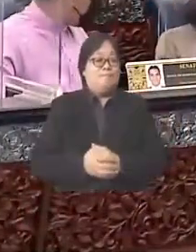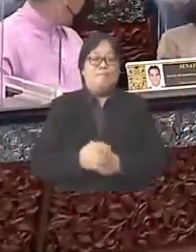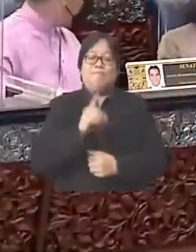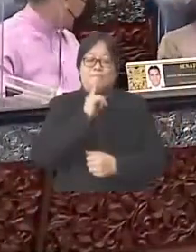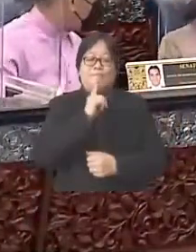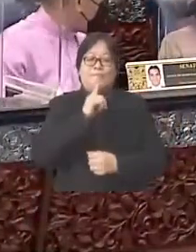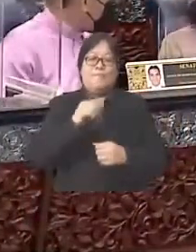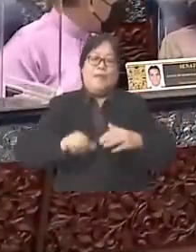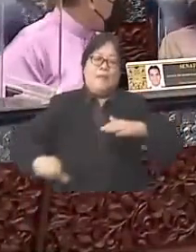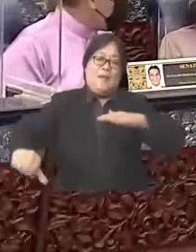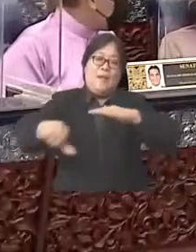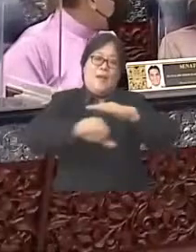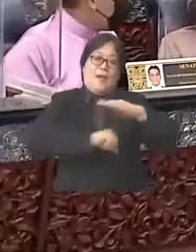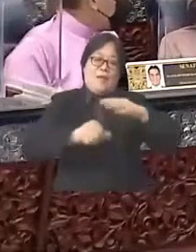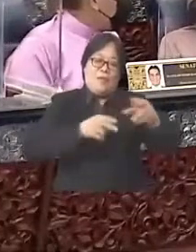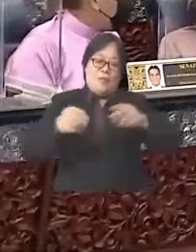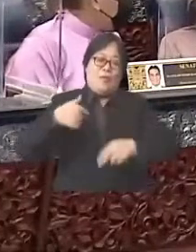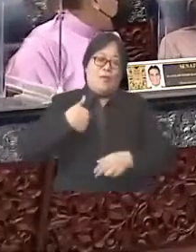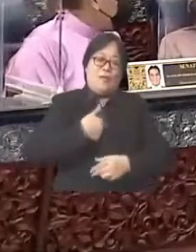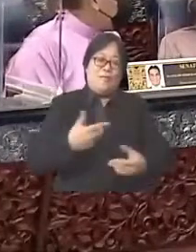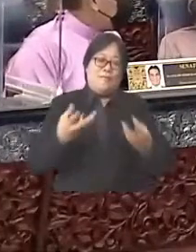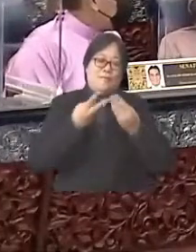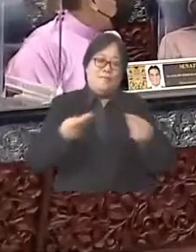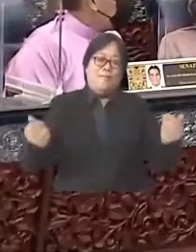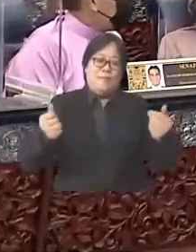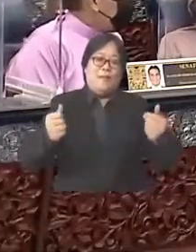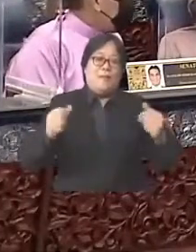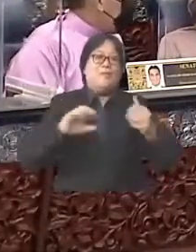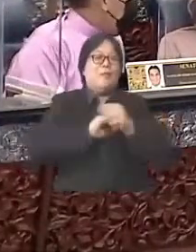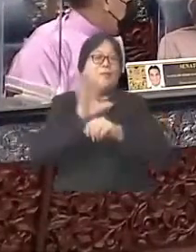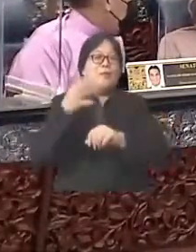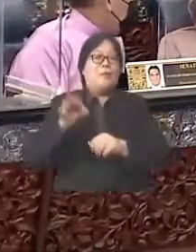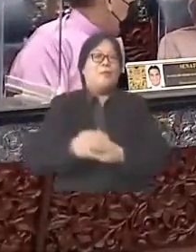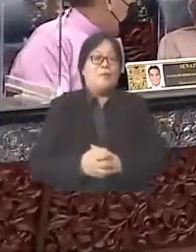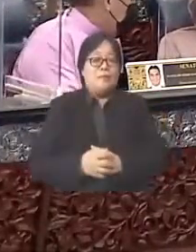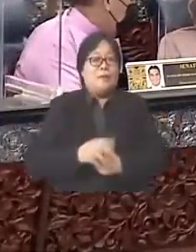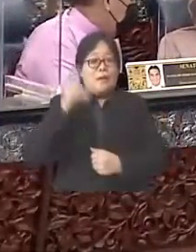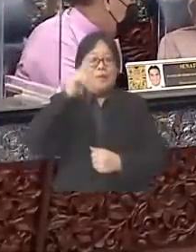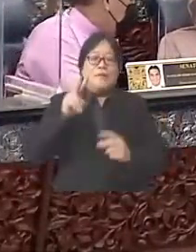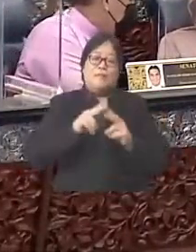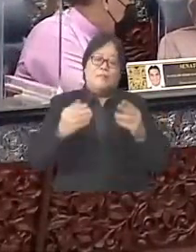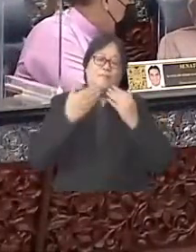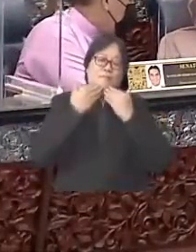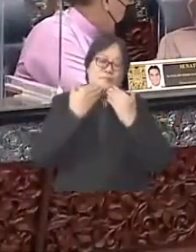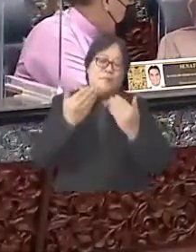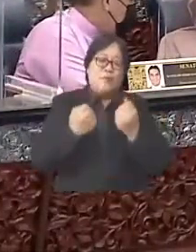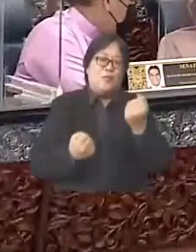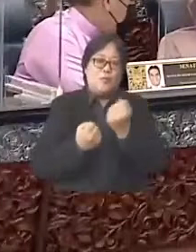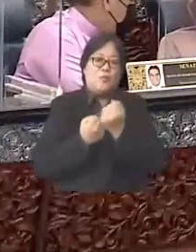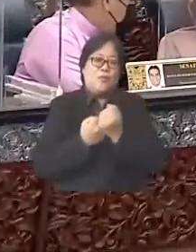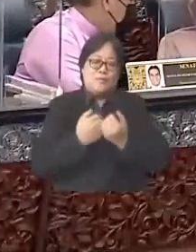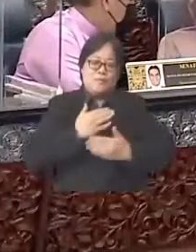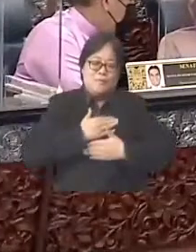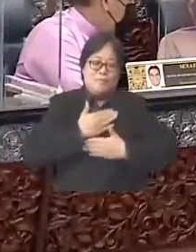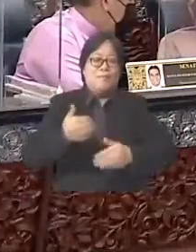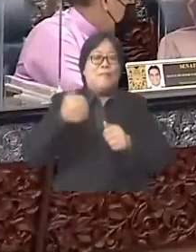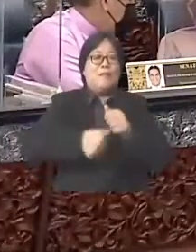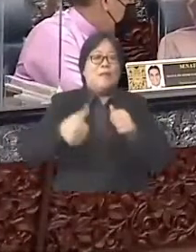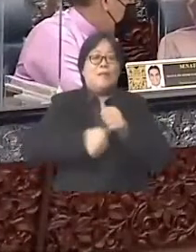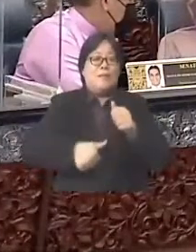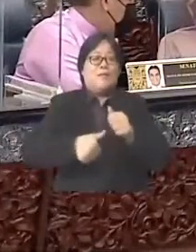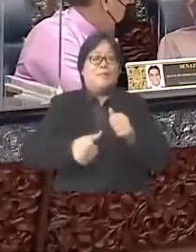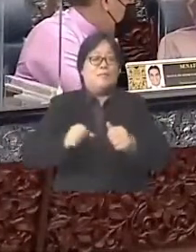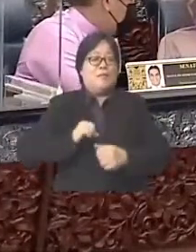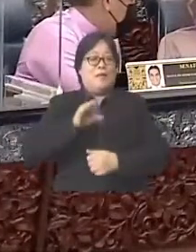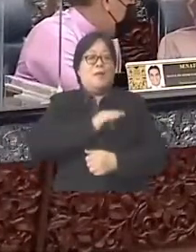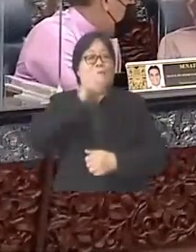merupakan tunjang dalam usai kita menangani pendamping Khofifah 16 kerajaan amat menghargai sokongan dan pengorbanan setiap